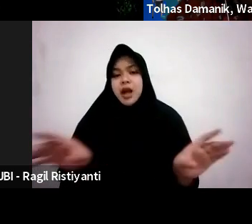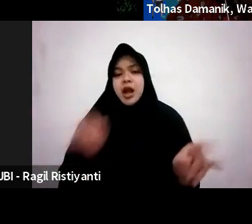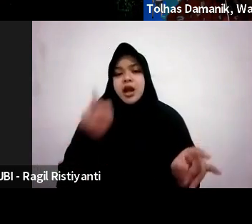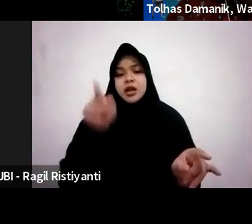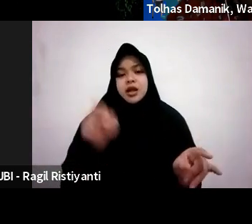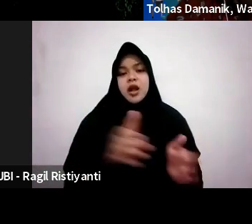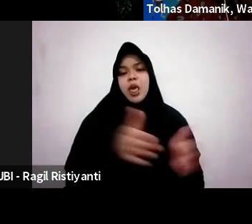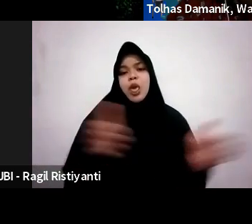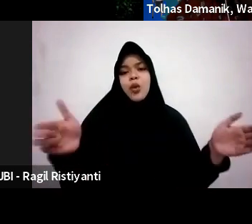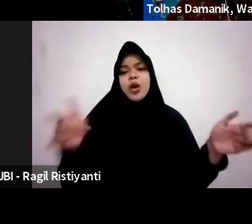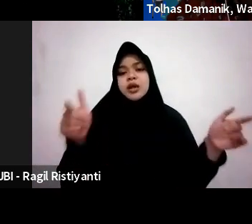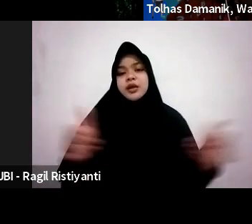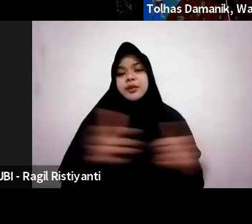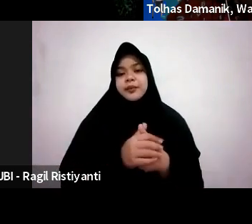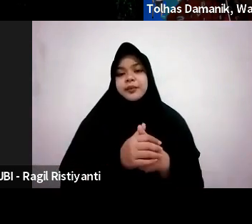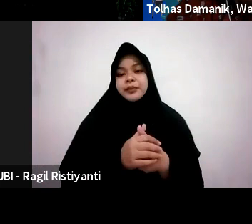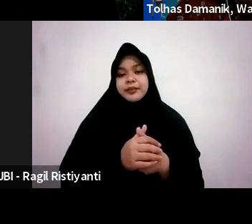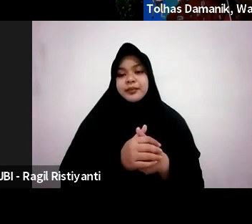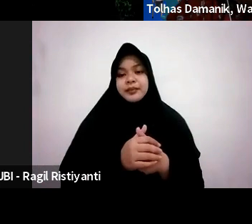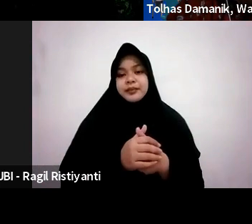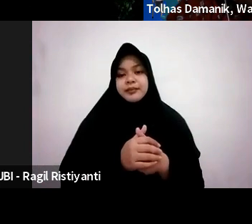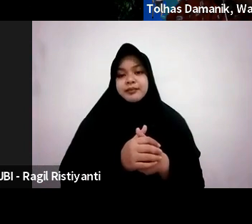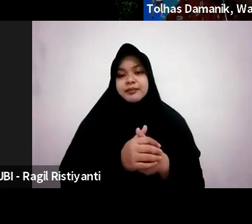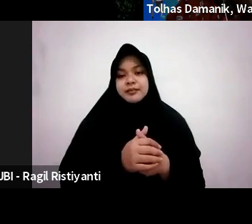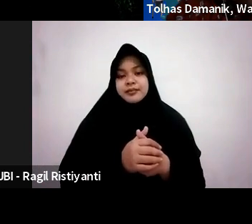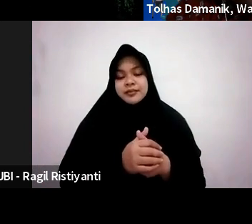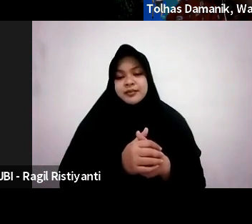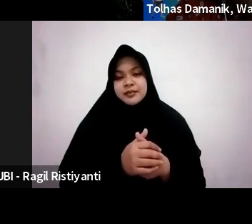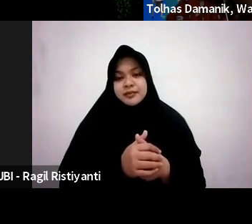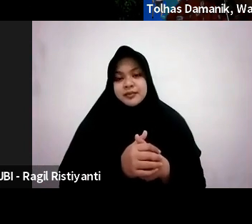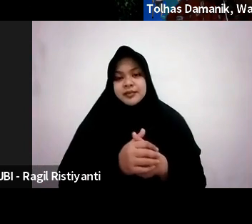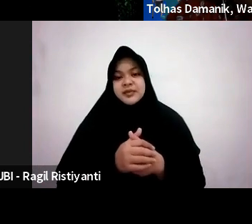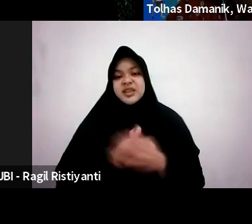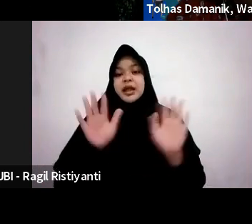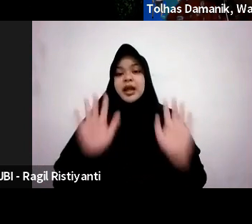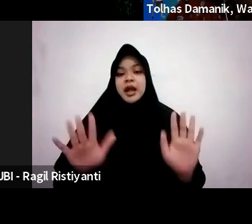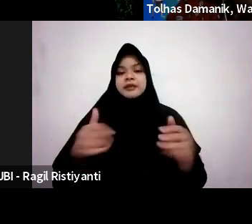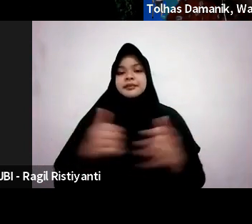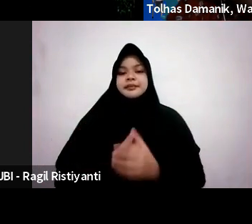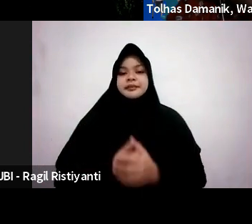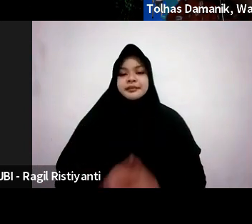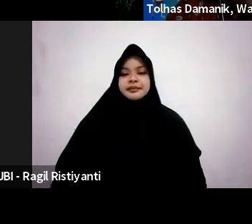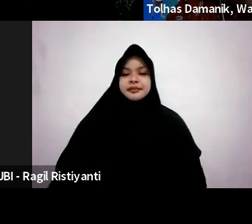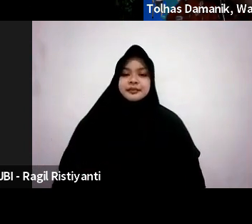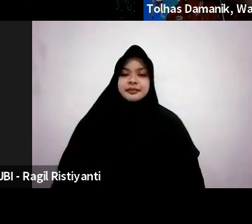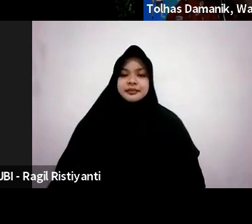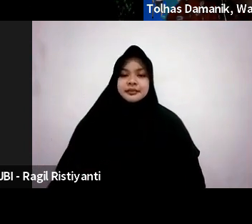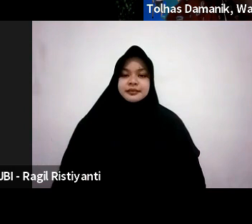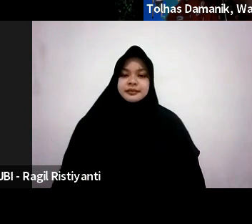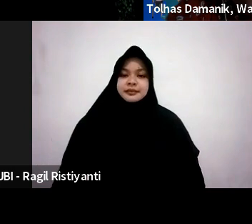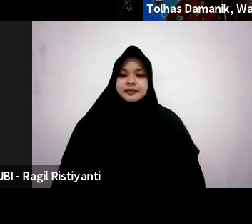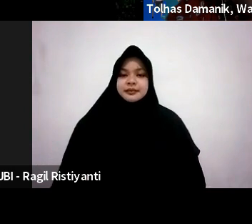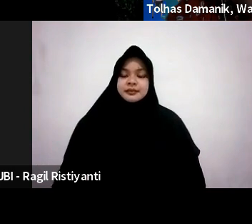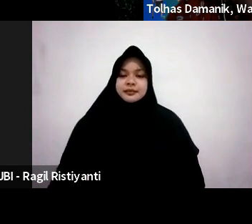luasnya Indonesia anggarannya akan dibagi juga luas banget nah kemudian a-apa pengetahuan dan